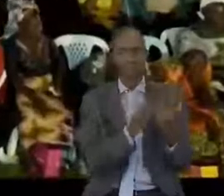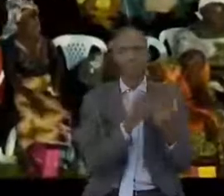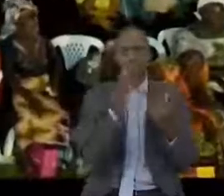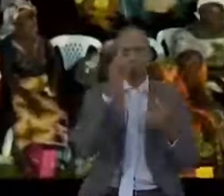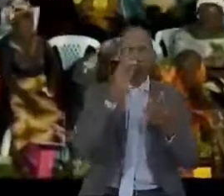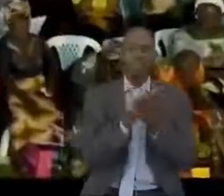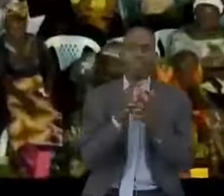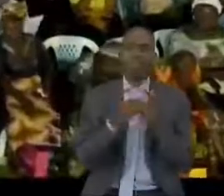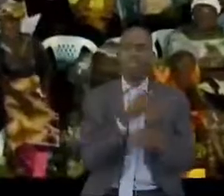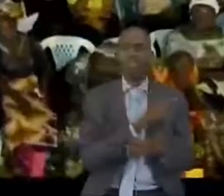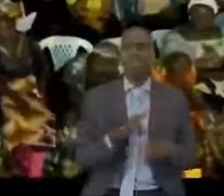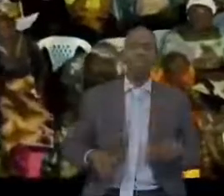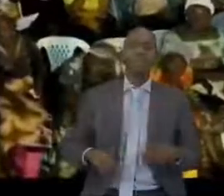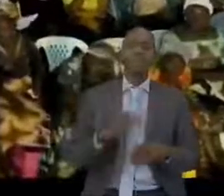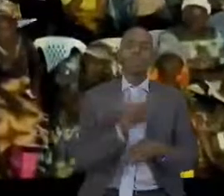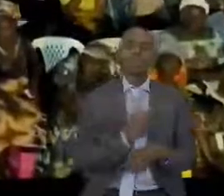Vous qui êtes en ligne,